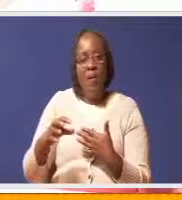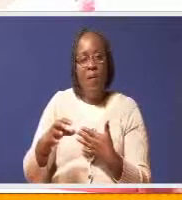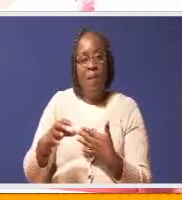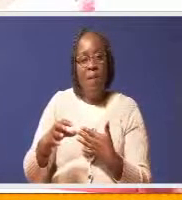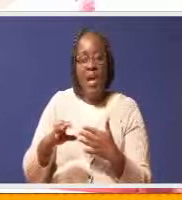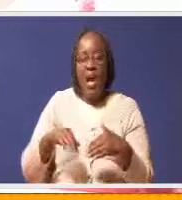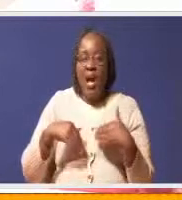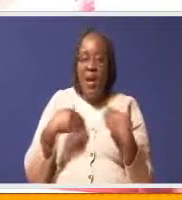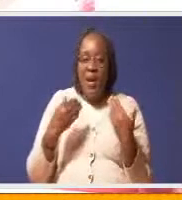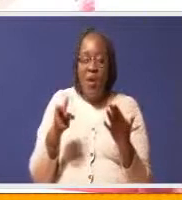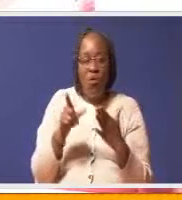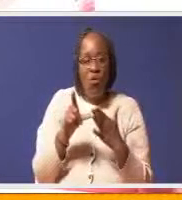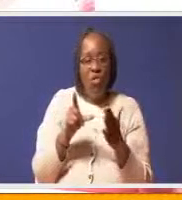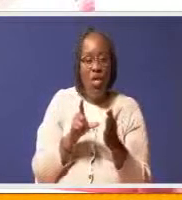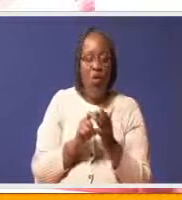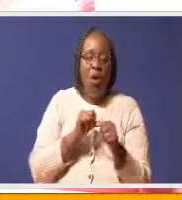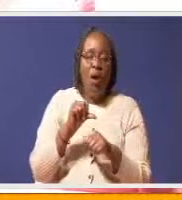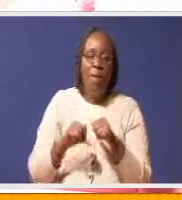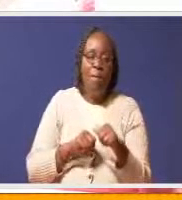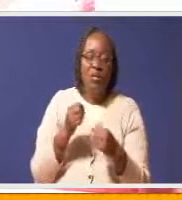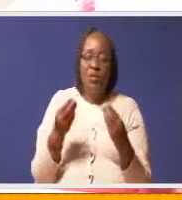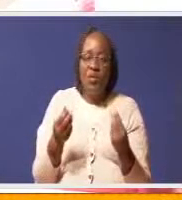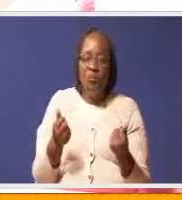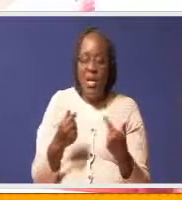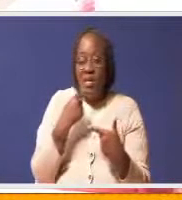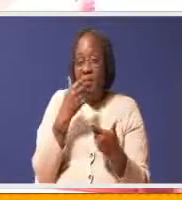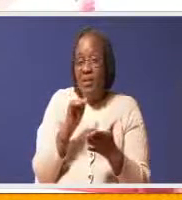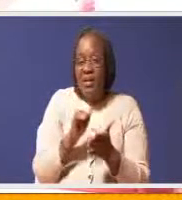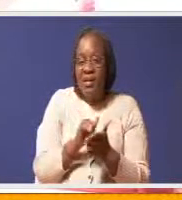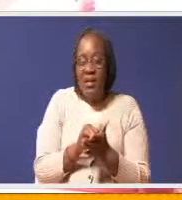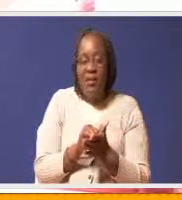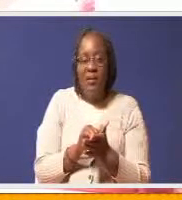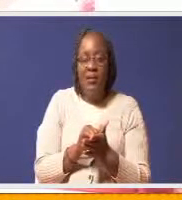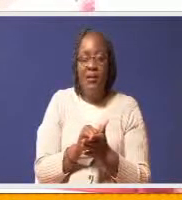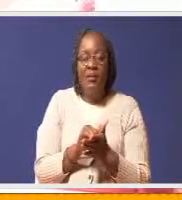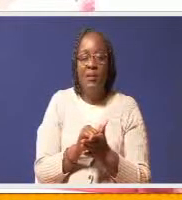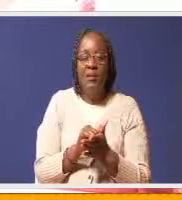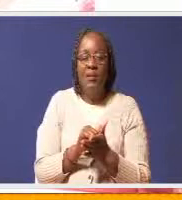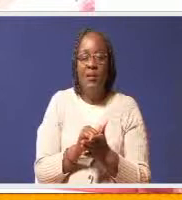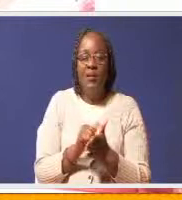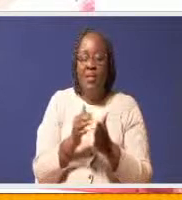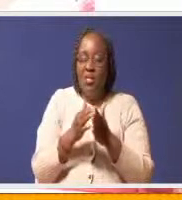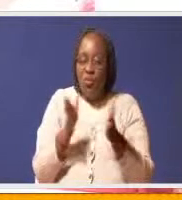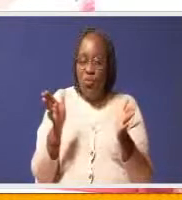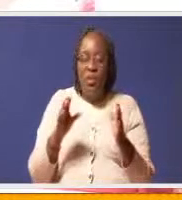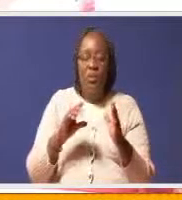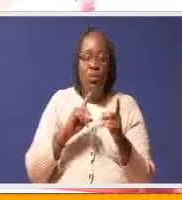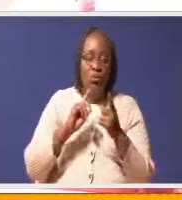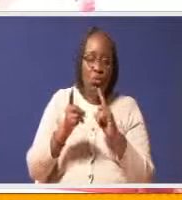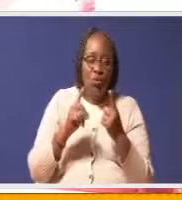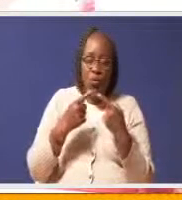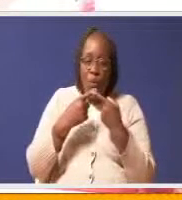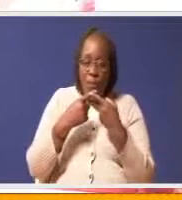mendike buria mawadho makuga eguruli ambia ino augete miari yawe ni merugule kwaraniri ya na mwona